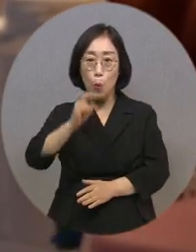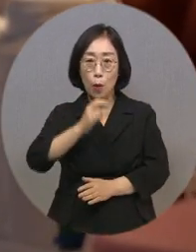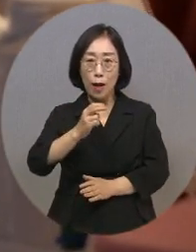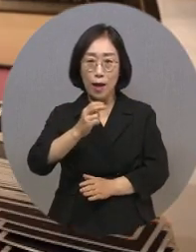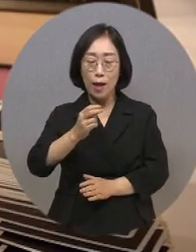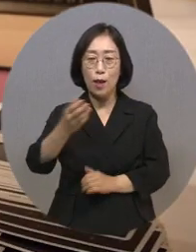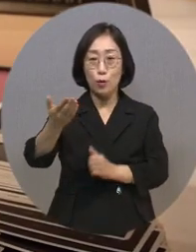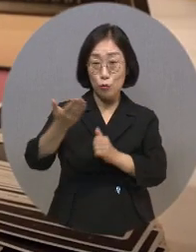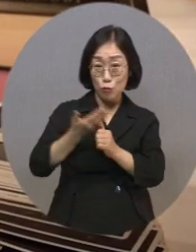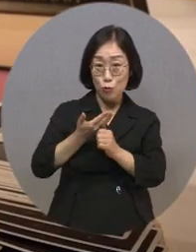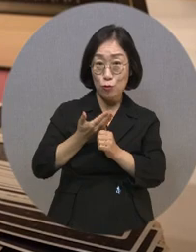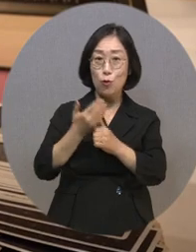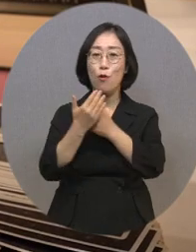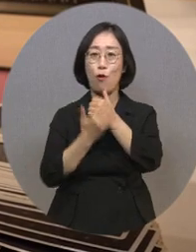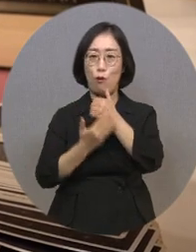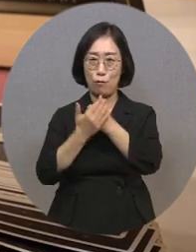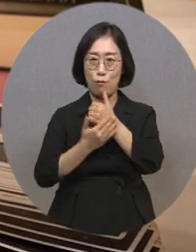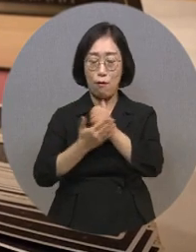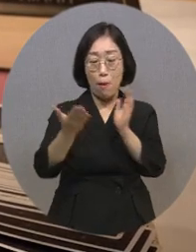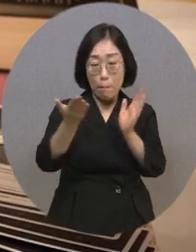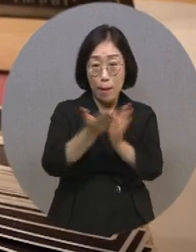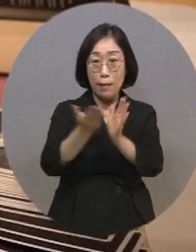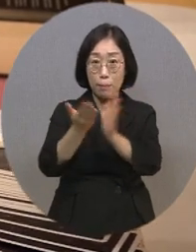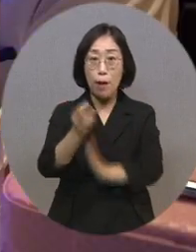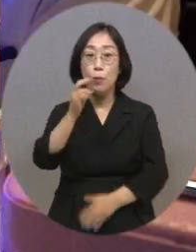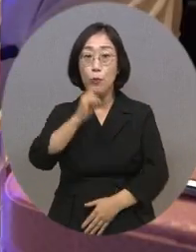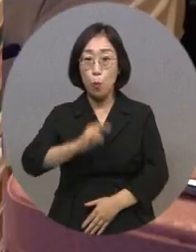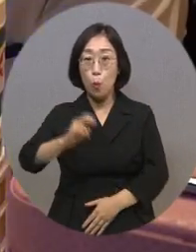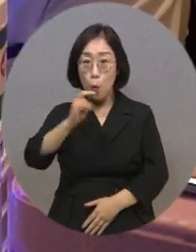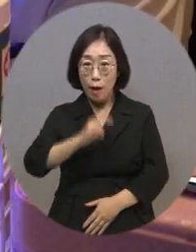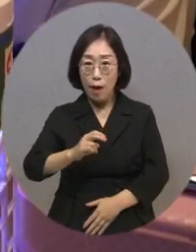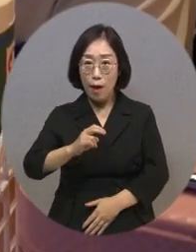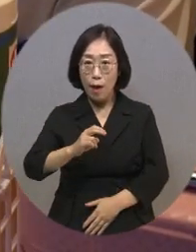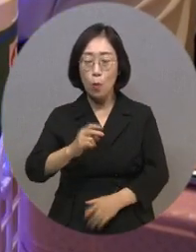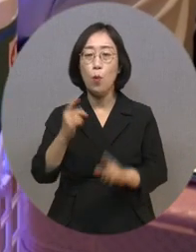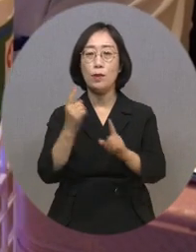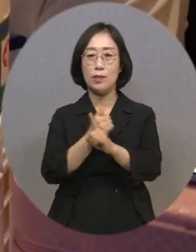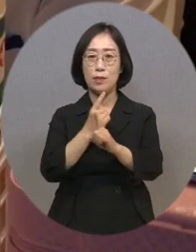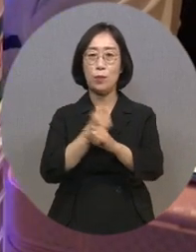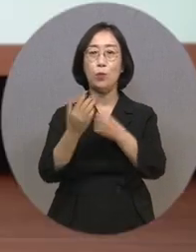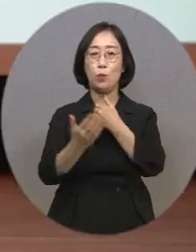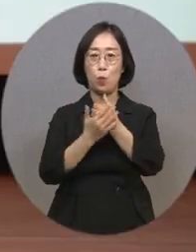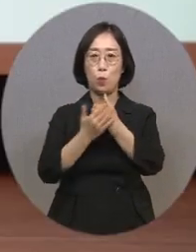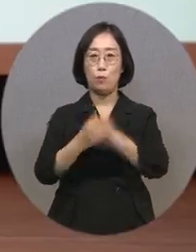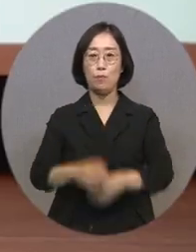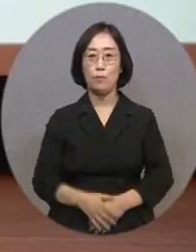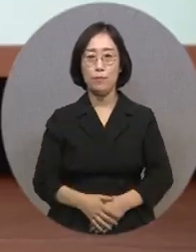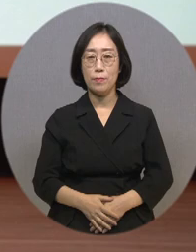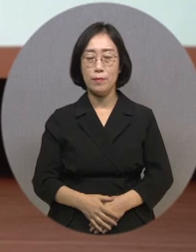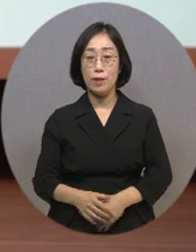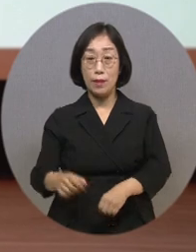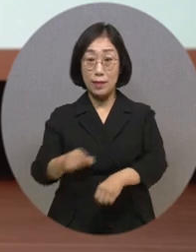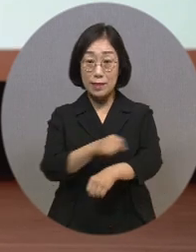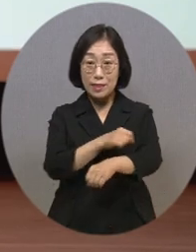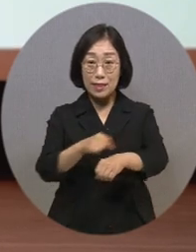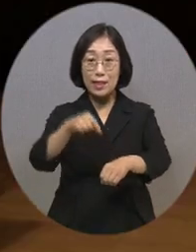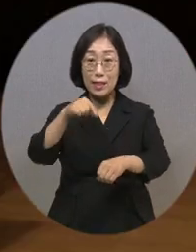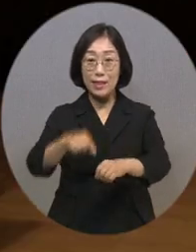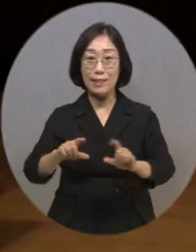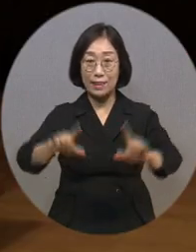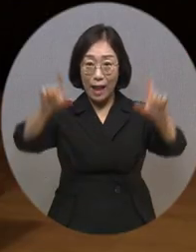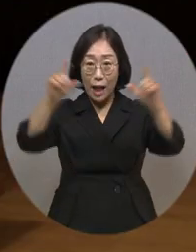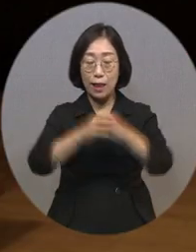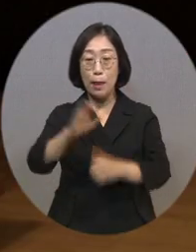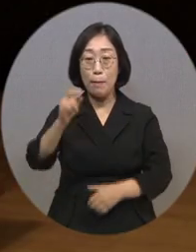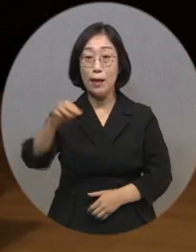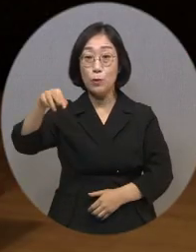진행되어 관객들에게 맞춤형 노래 처방이라는 색다른 감동을 선사했습니다. 특히 이번 콘서트에서는 판소리의